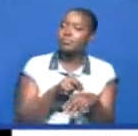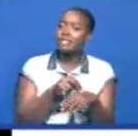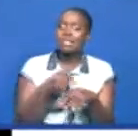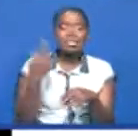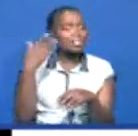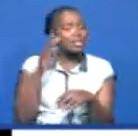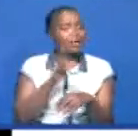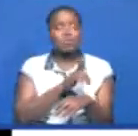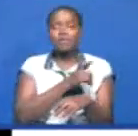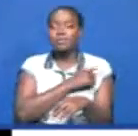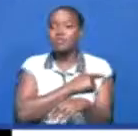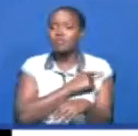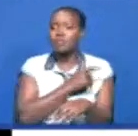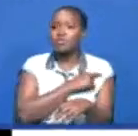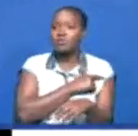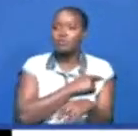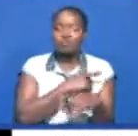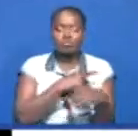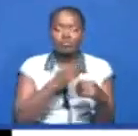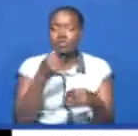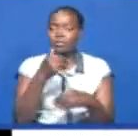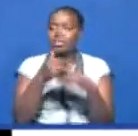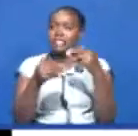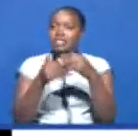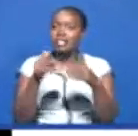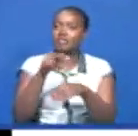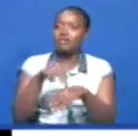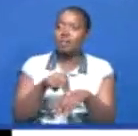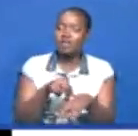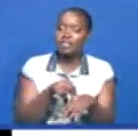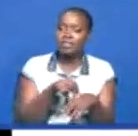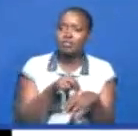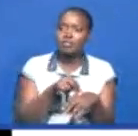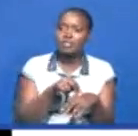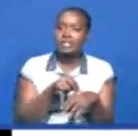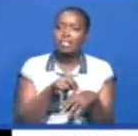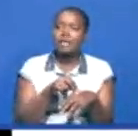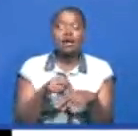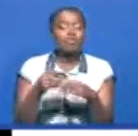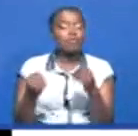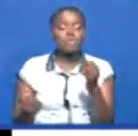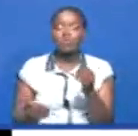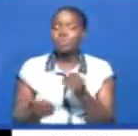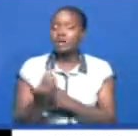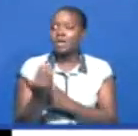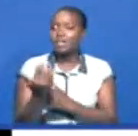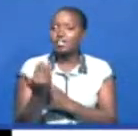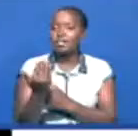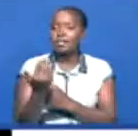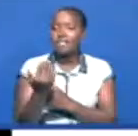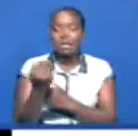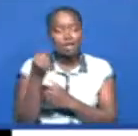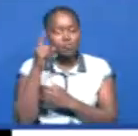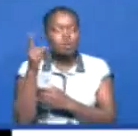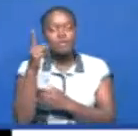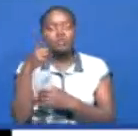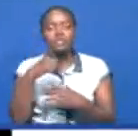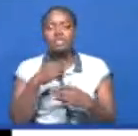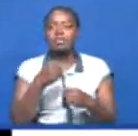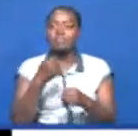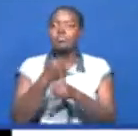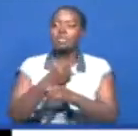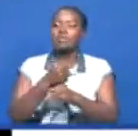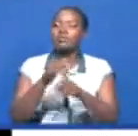jiepushe na uvivu tujenge taifa yangu kumekucha amka wende